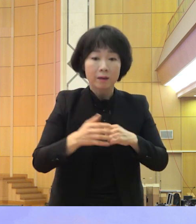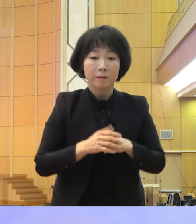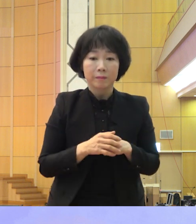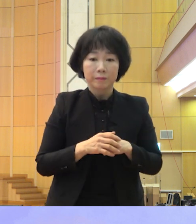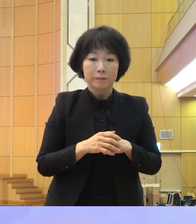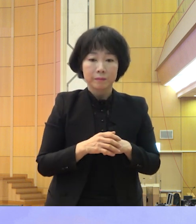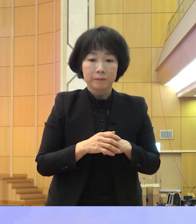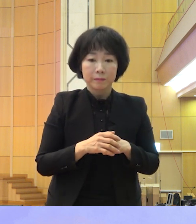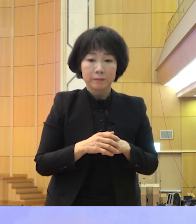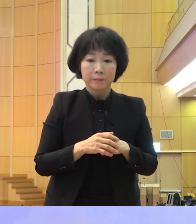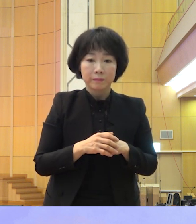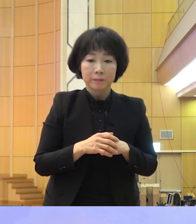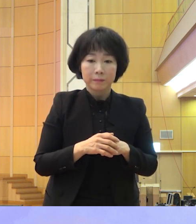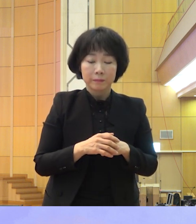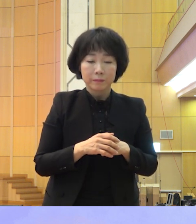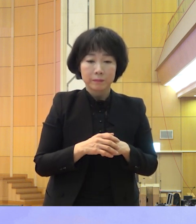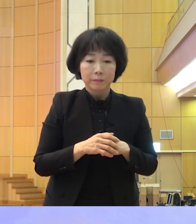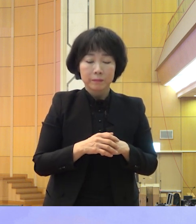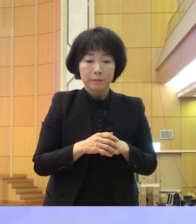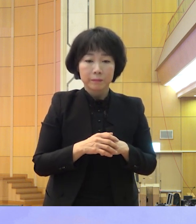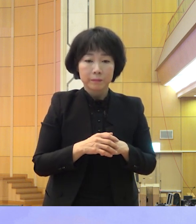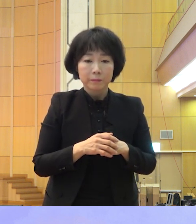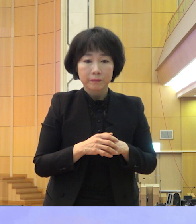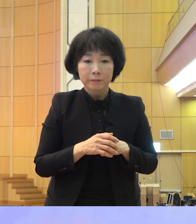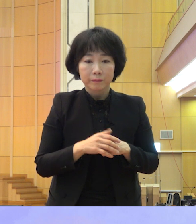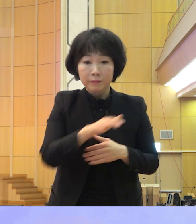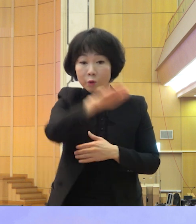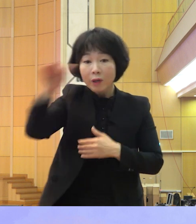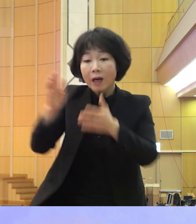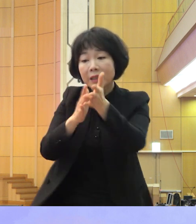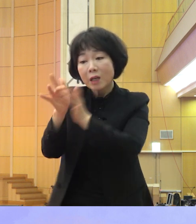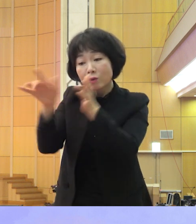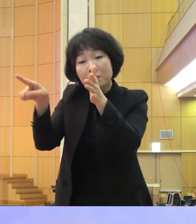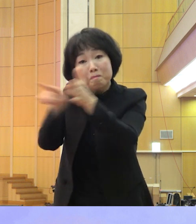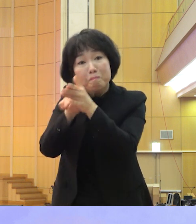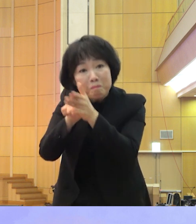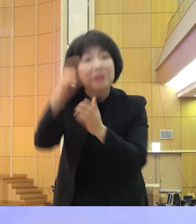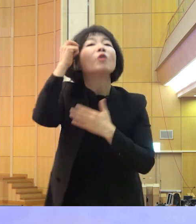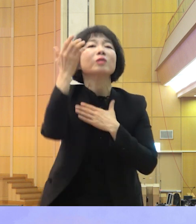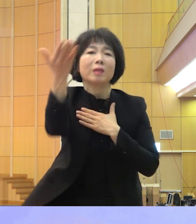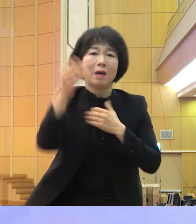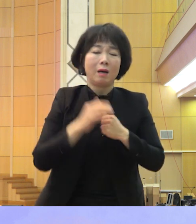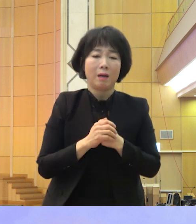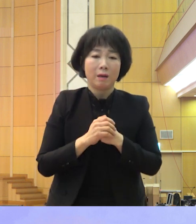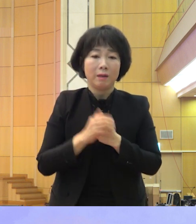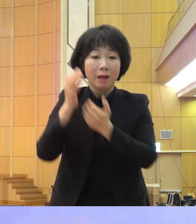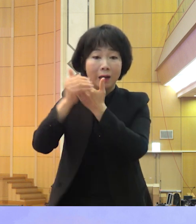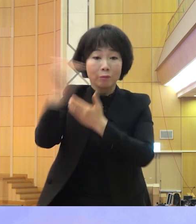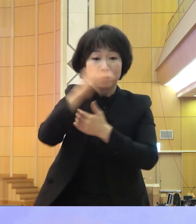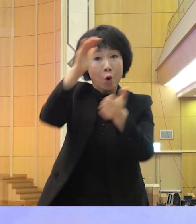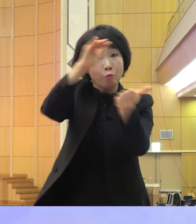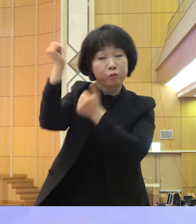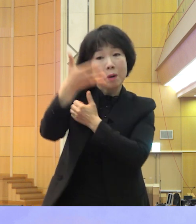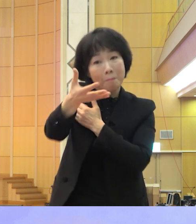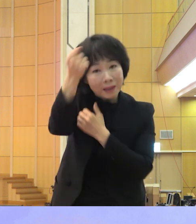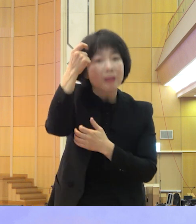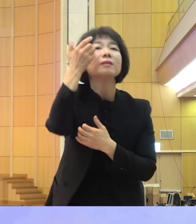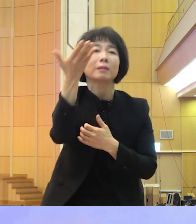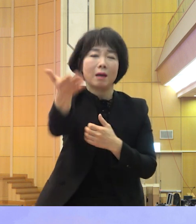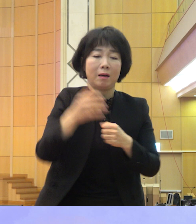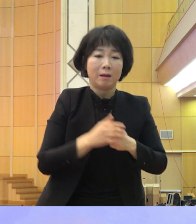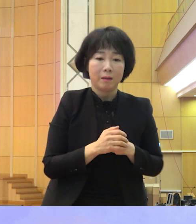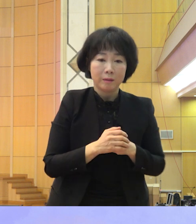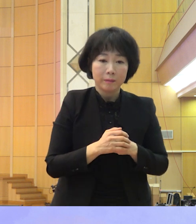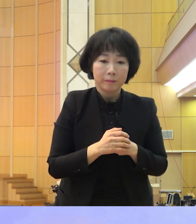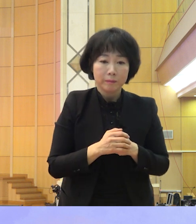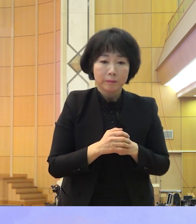할례 받은 자가 예수님을 믿었느냐? 이런 뜻이에요. 주님으로부터 부름 받았느냐? 이런 말이죠.